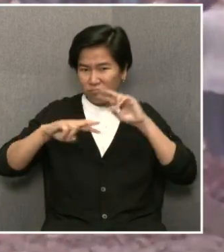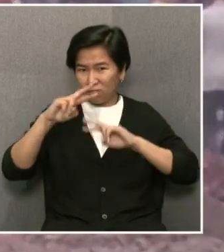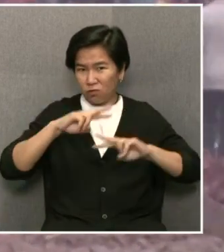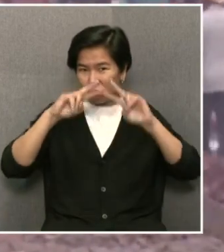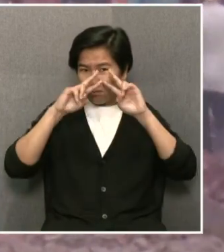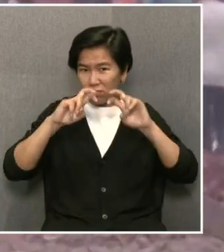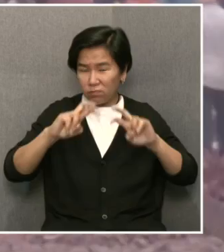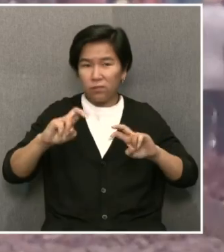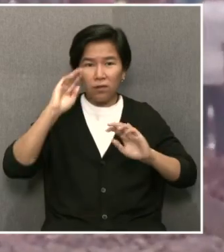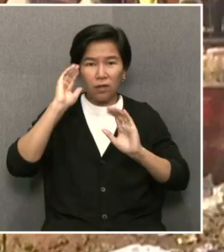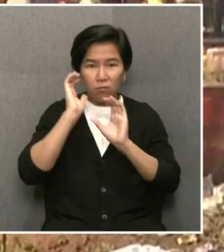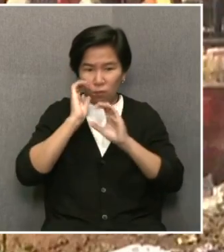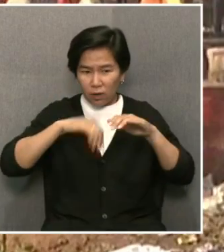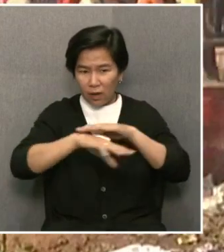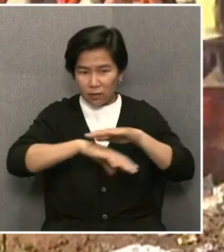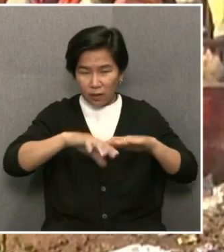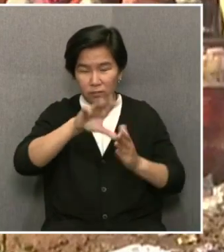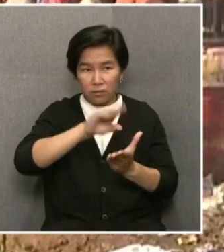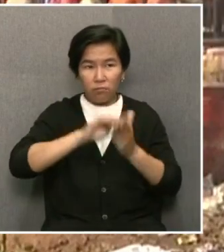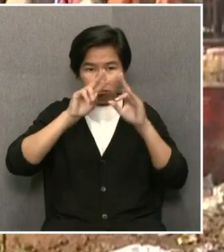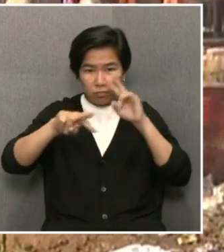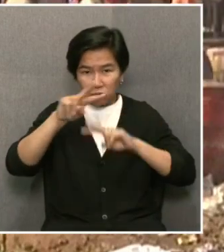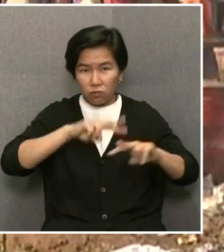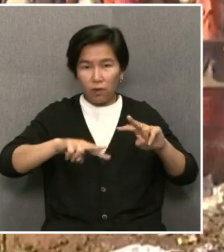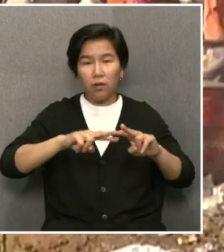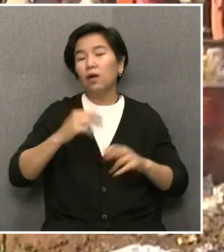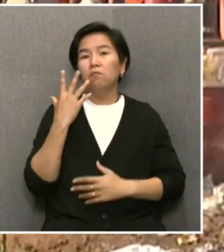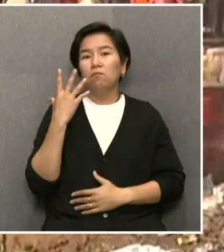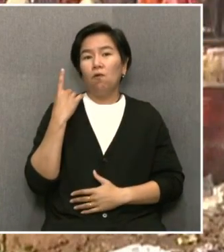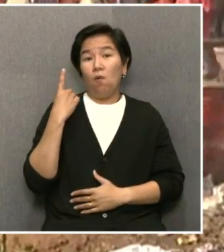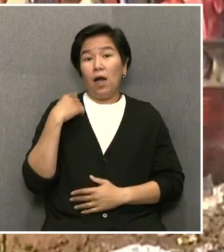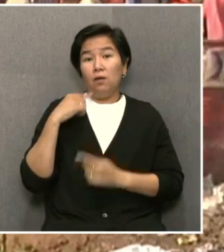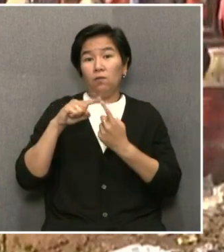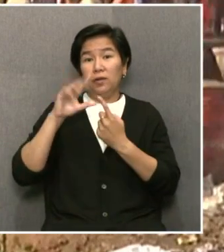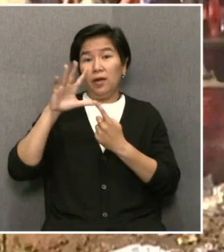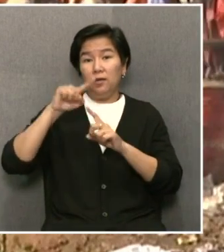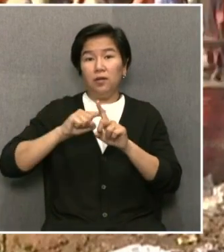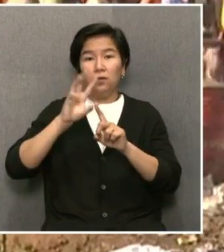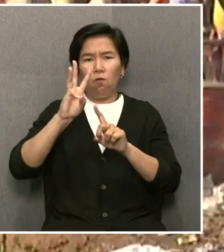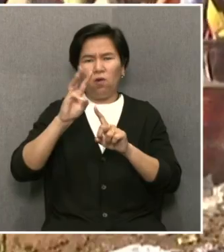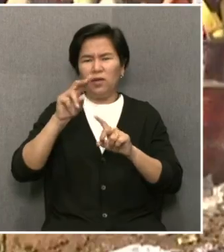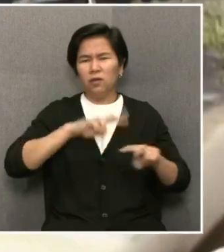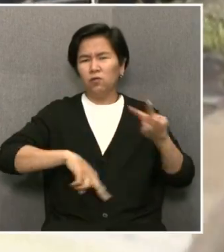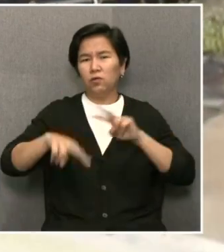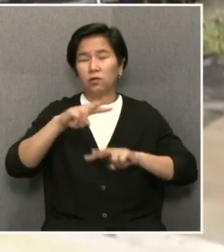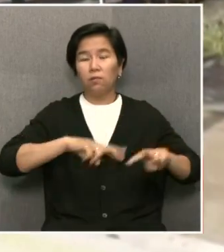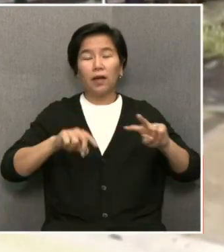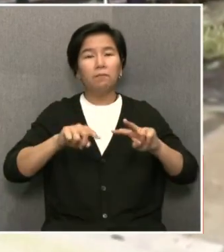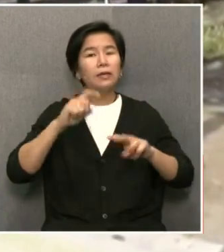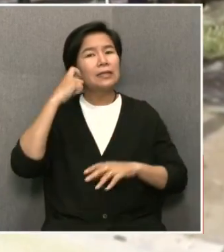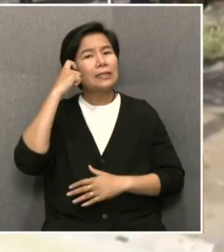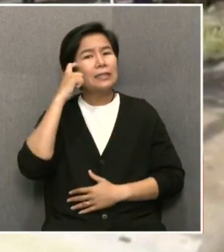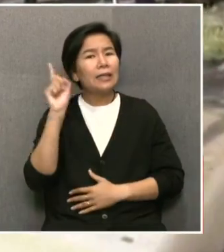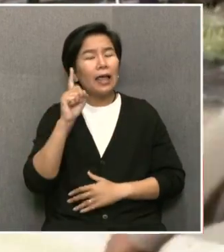อินเดียระบุล่าสุดเมื่อวานนี้ครับ 5มิถุนายนว่ากำลังตรวจสอบความเป็นไปได้ว่าสาเหตุ